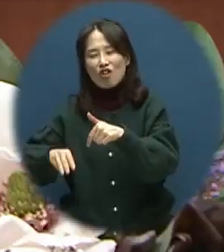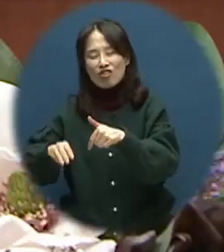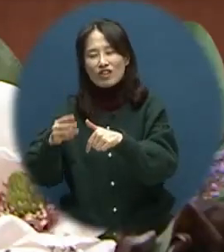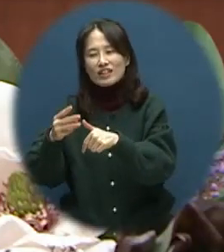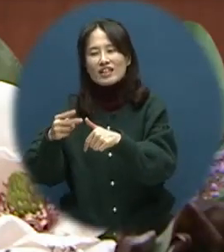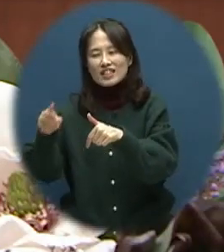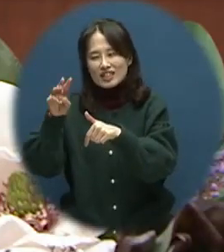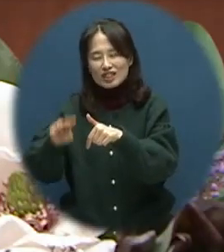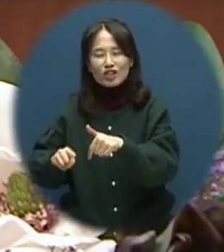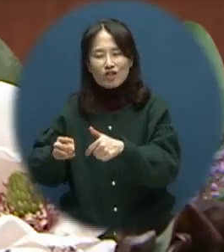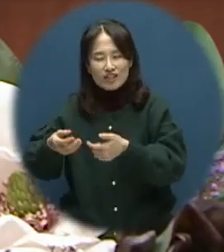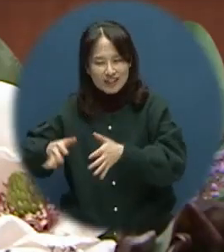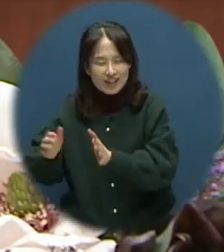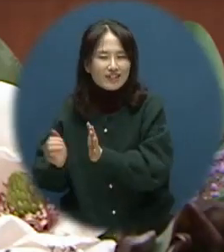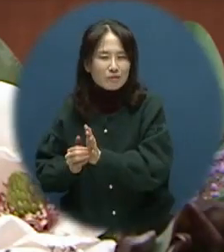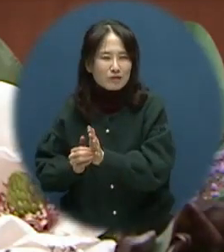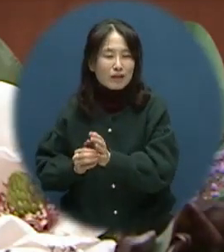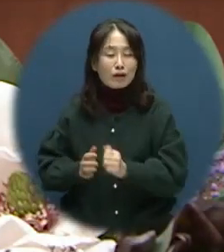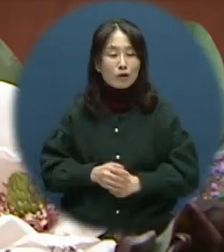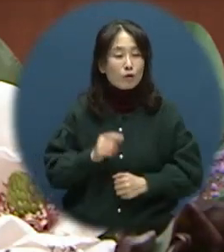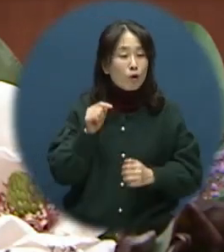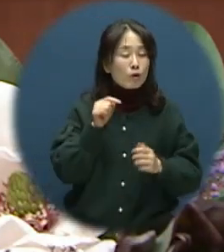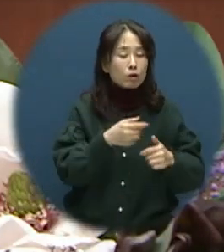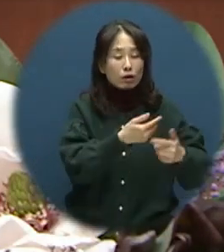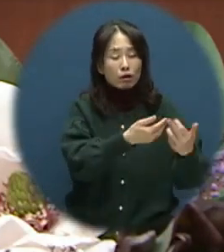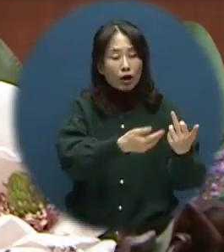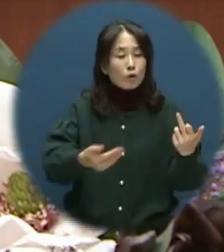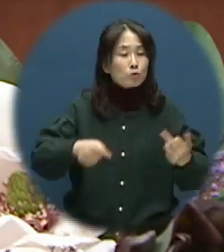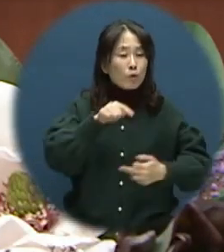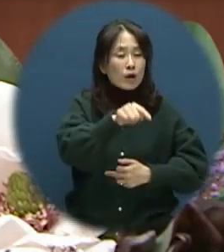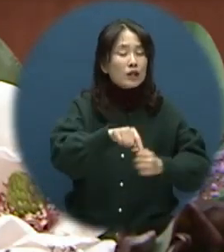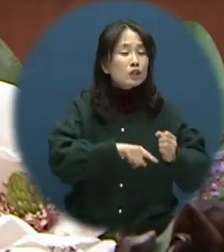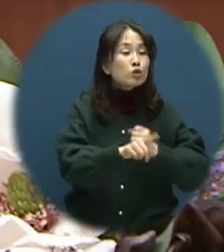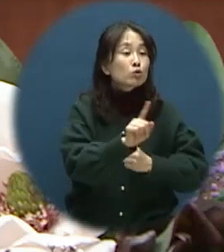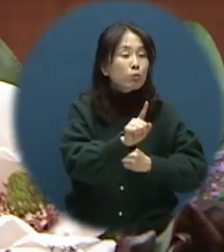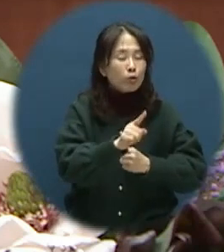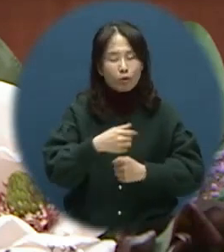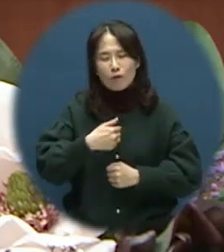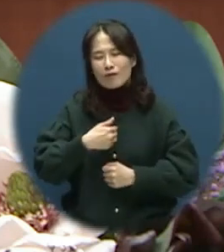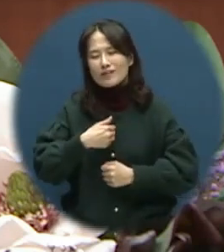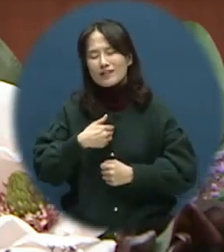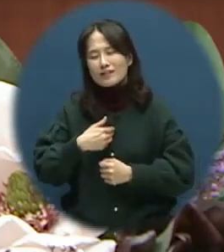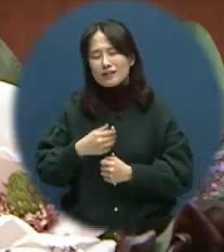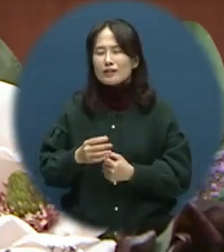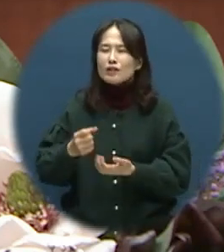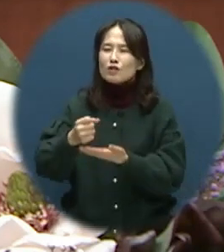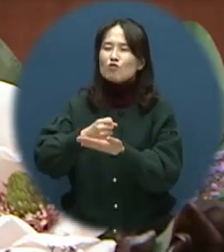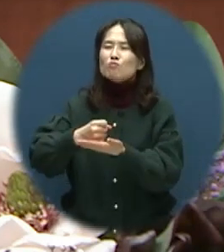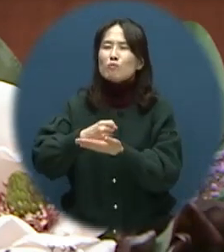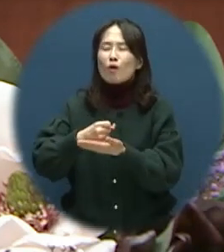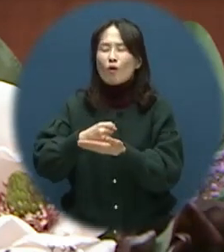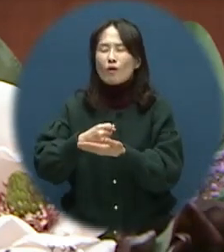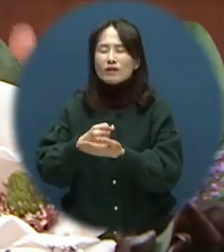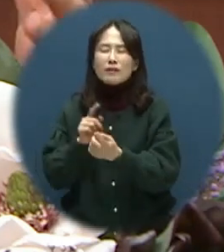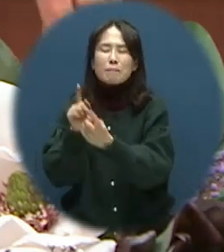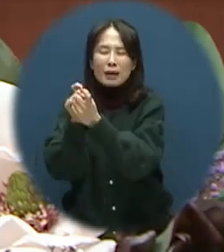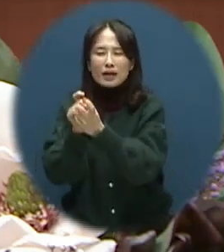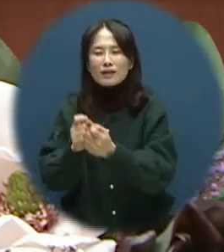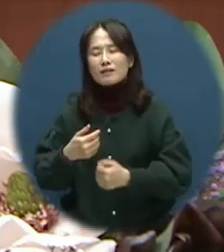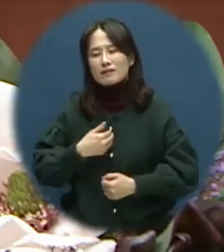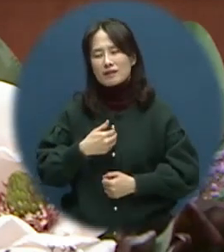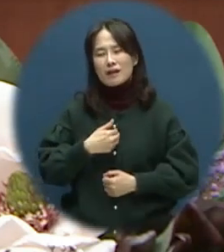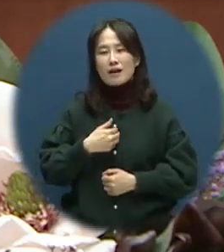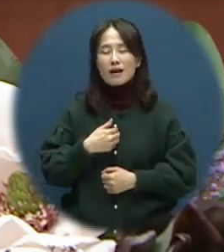거예요? 99년에. 운명이 바뀌려고 한 것 같아요. 그러니까 제가 이제 신학 목사니까 신학대학원을 졸업하고 좀 수도원에